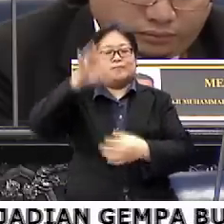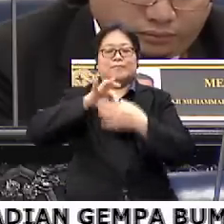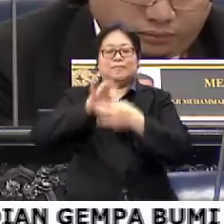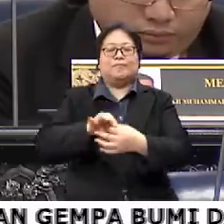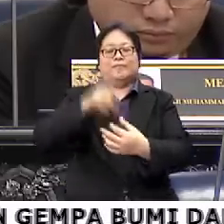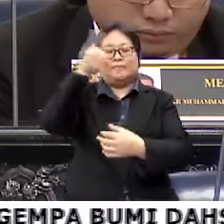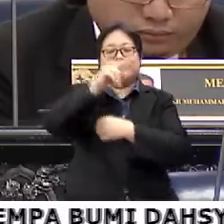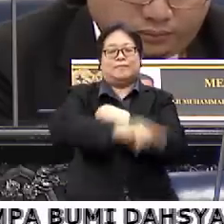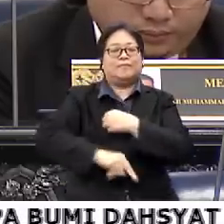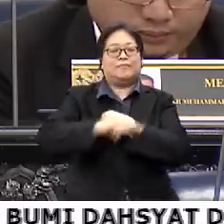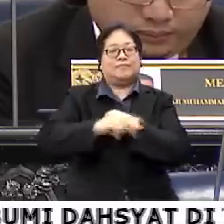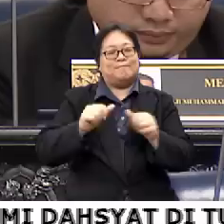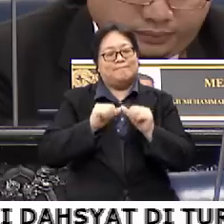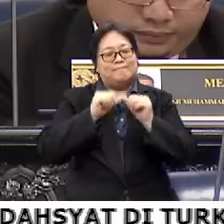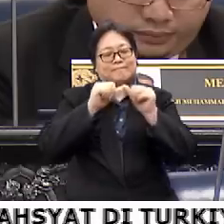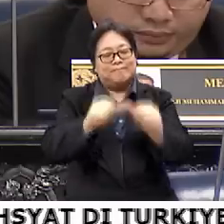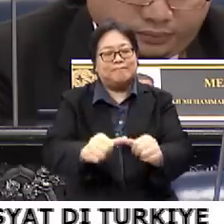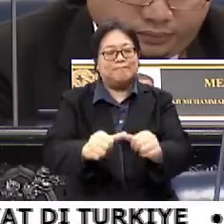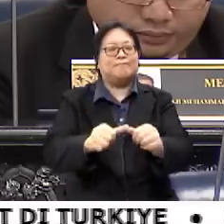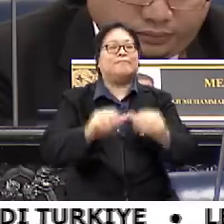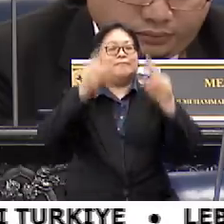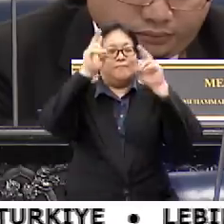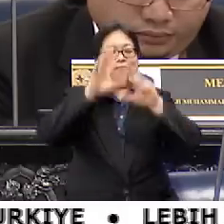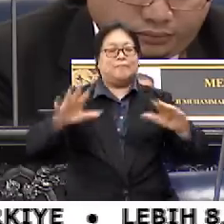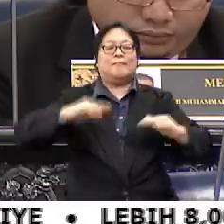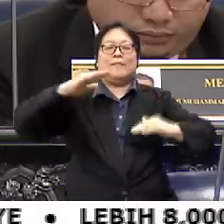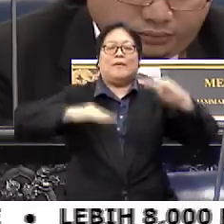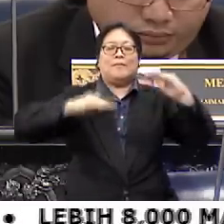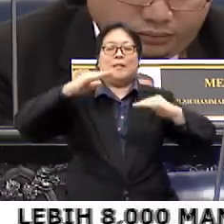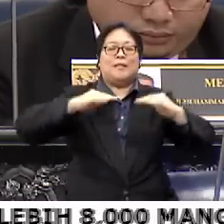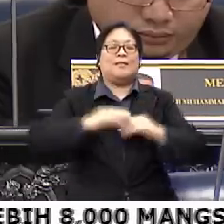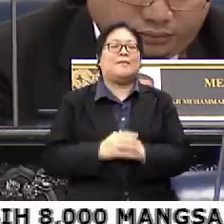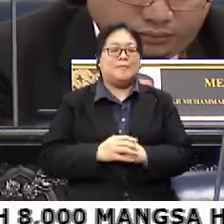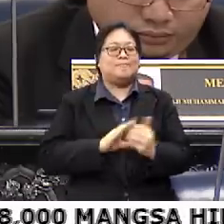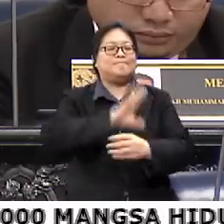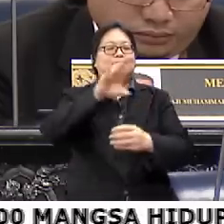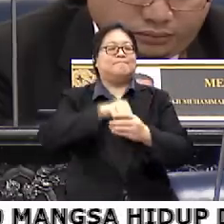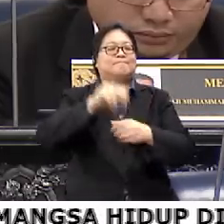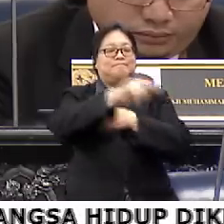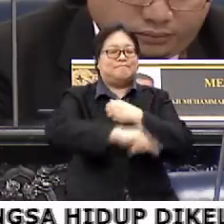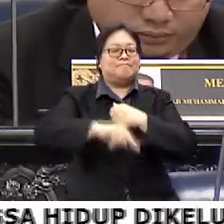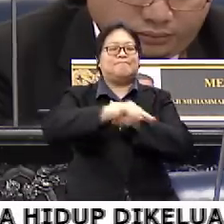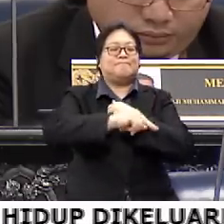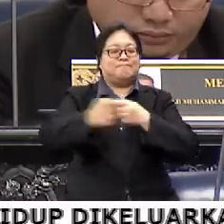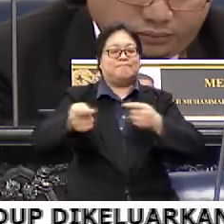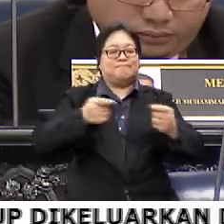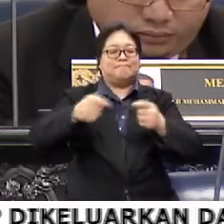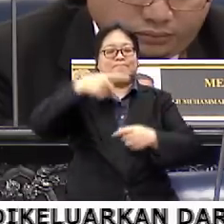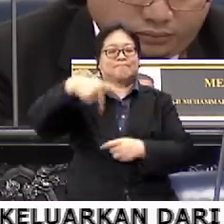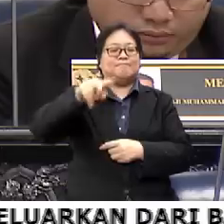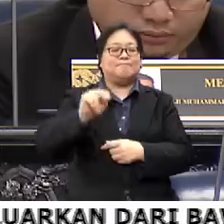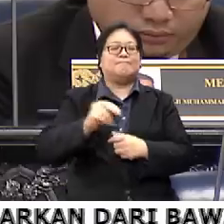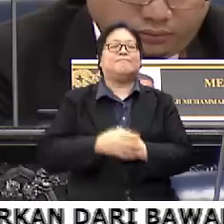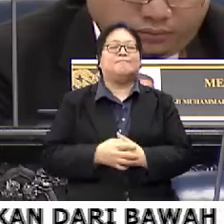dan kerajaan negeri sentiasa kekal dalam keadaan yang harmoni dan stabil, termasuk kepada negeri-negeri di bawah pentadbiran Perikatan